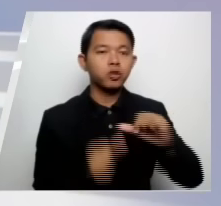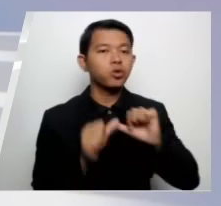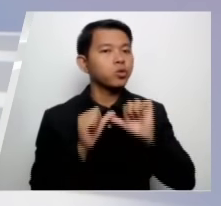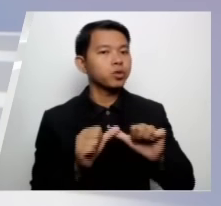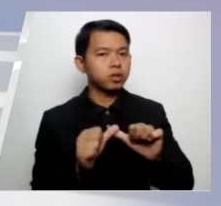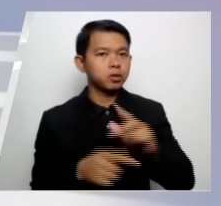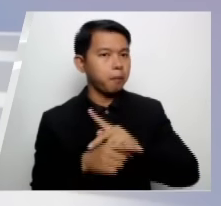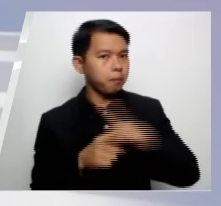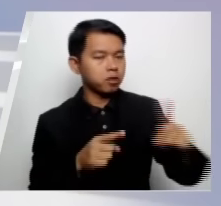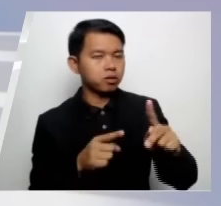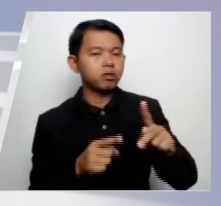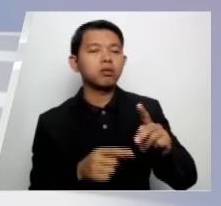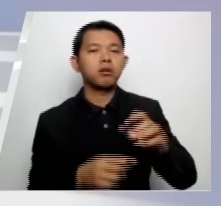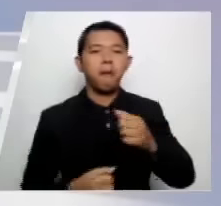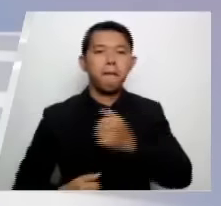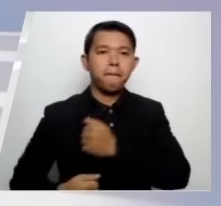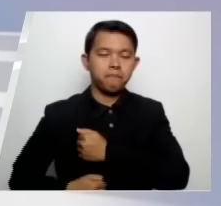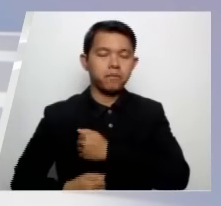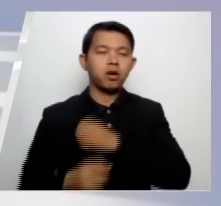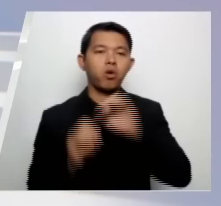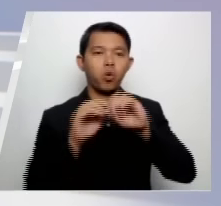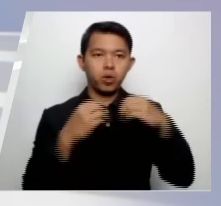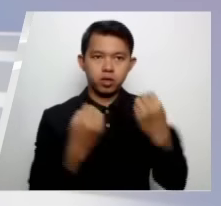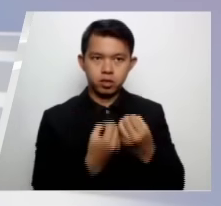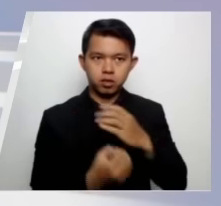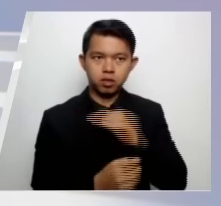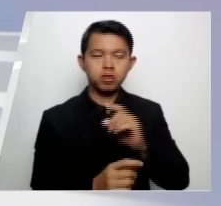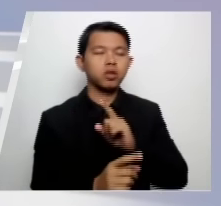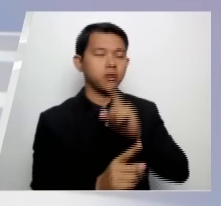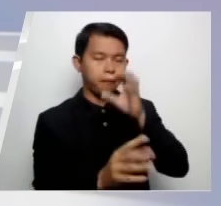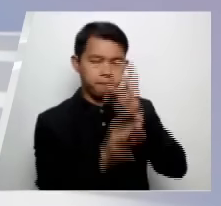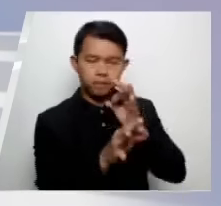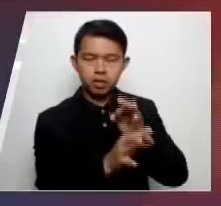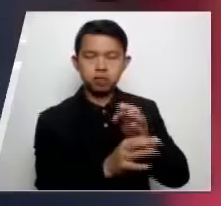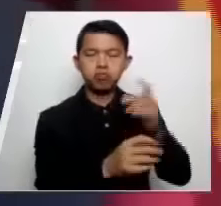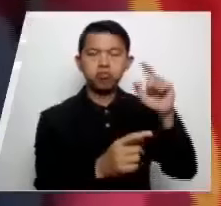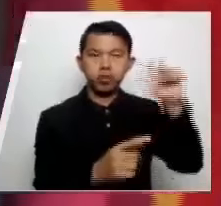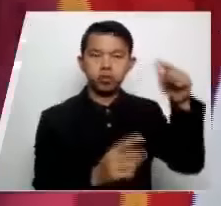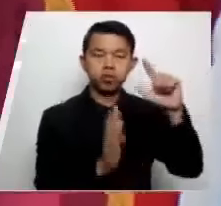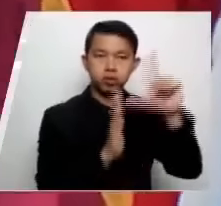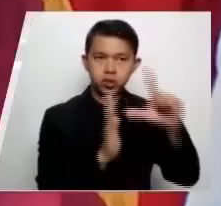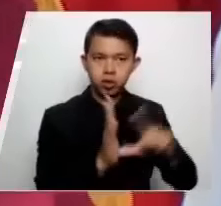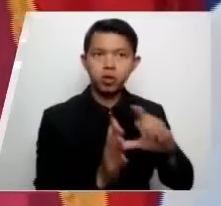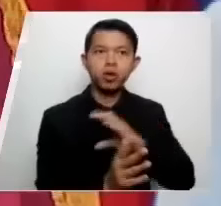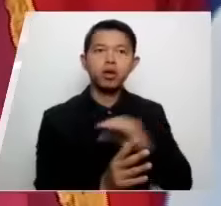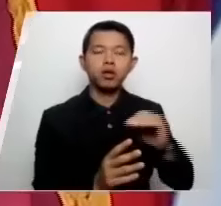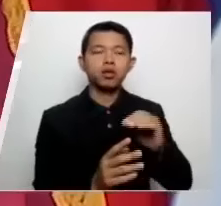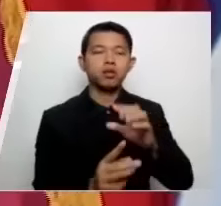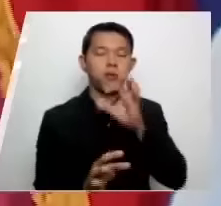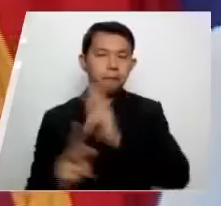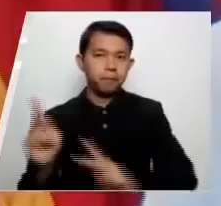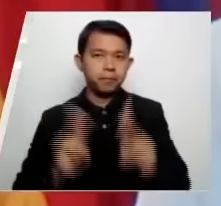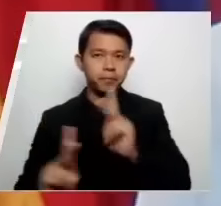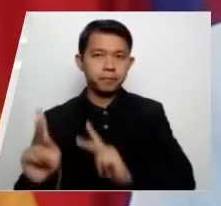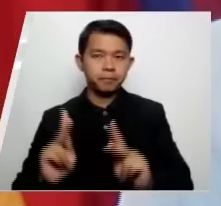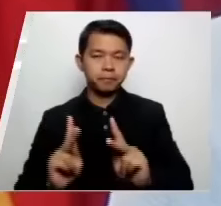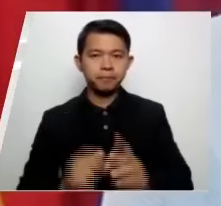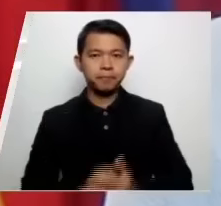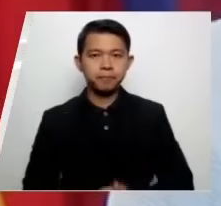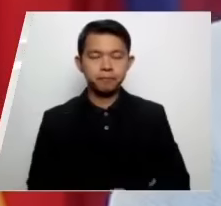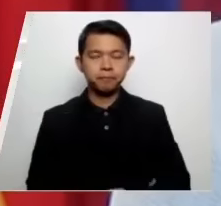organization tapat sa saligang batas, sa chain of command at sa taong bayan. Para sa GMA Integrated News, ako si Ian Cruz,